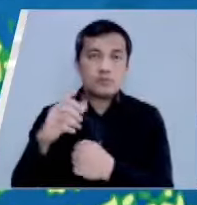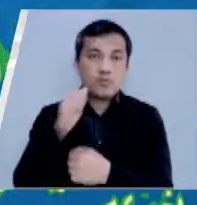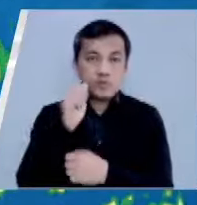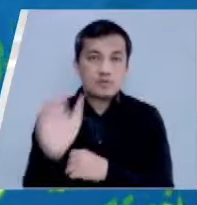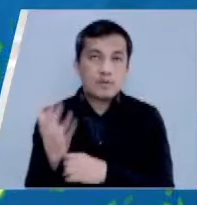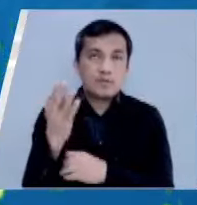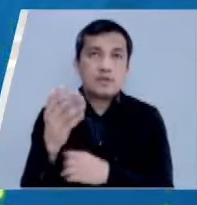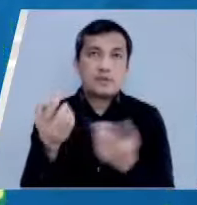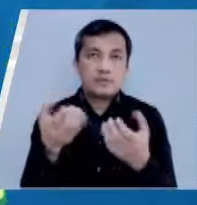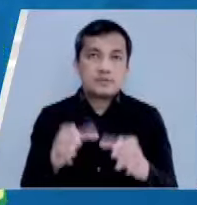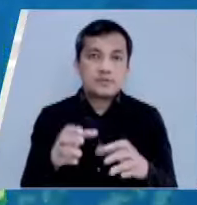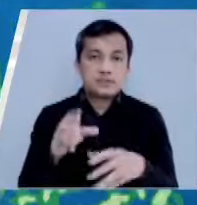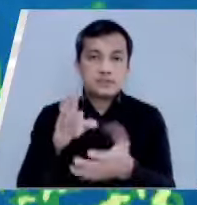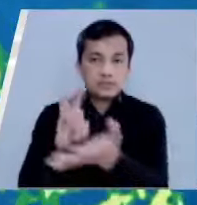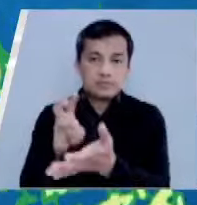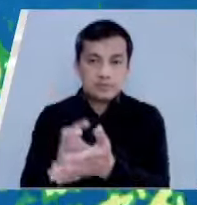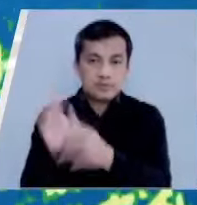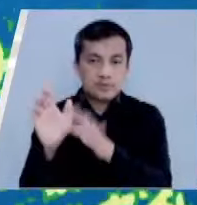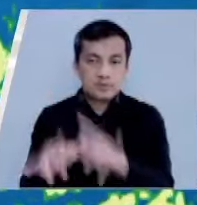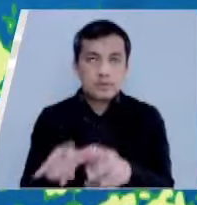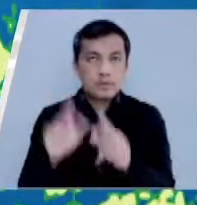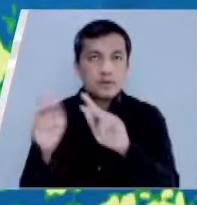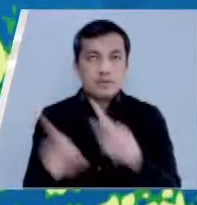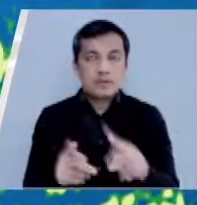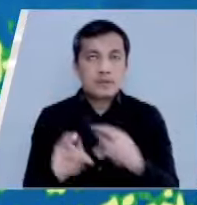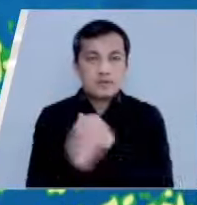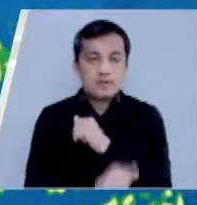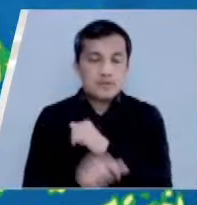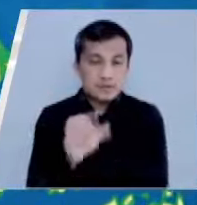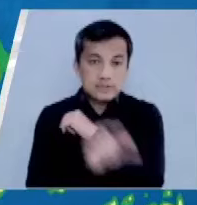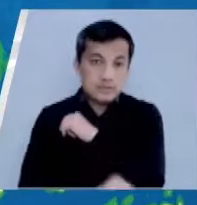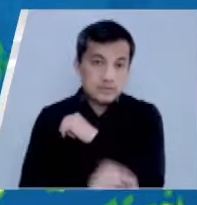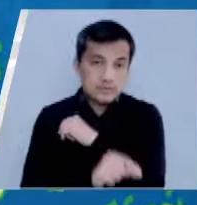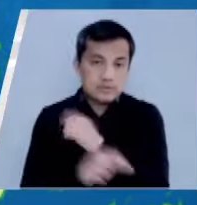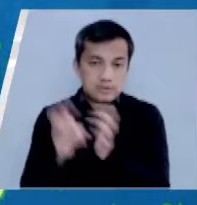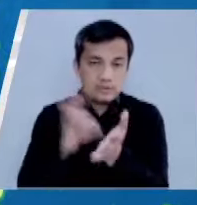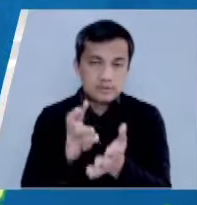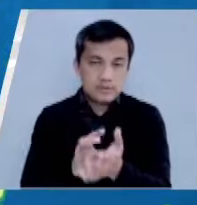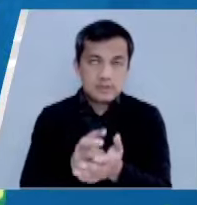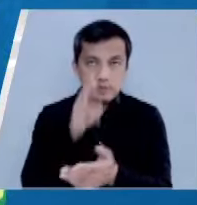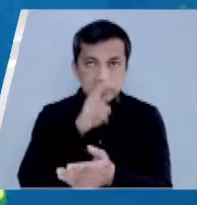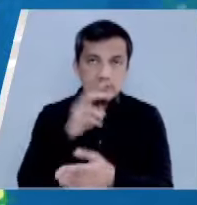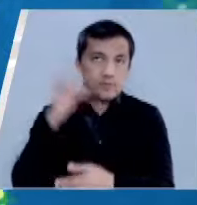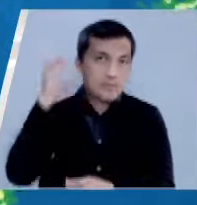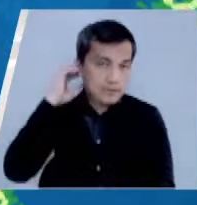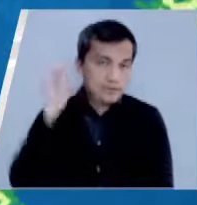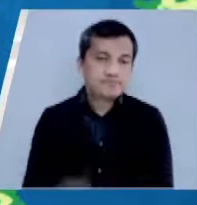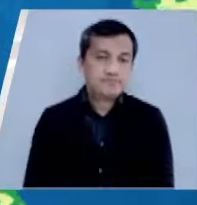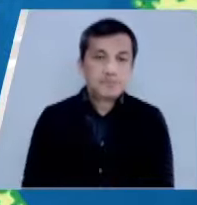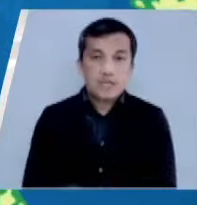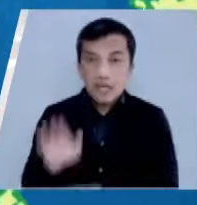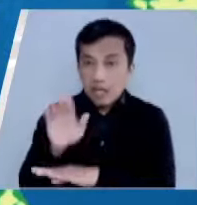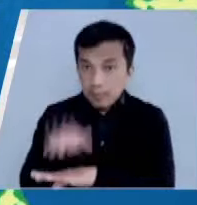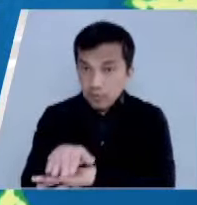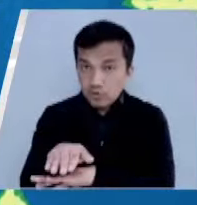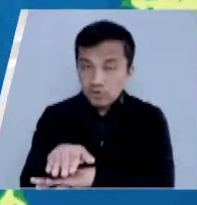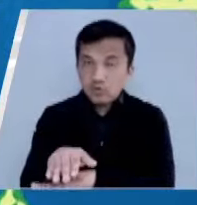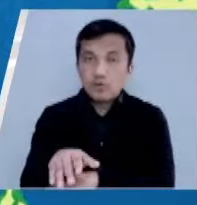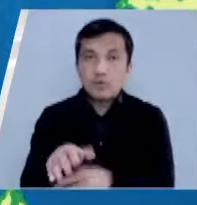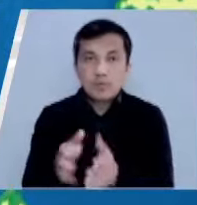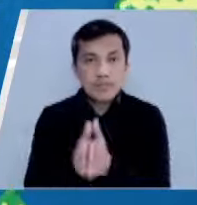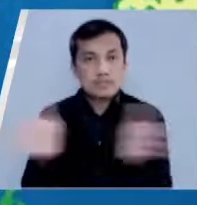ng kalat-kalat na ulan sa Palawan, Aurora, Quezon, pati sa ilang bahagi ng Visayas at Mindanao. Sa hapon, malawakan na ang pag-ulan at